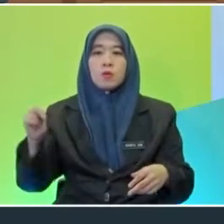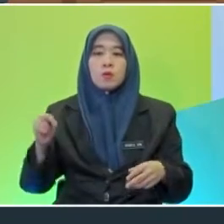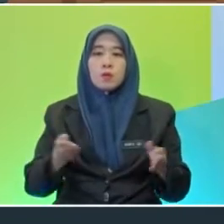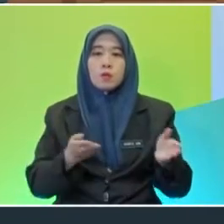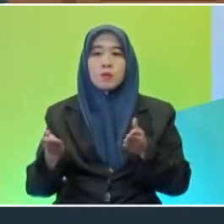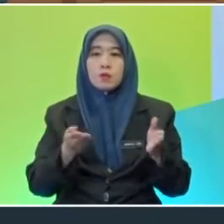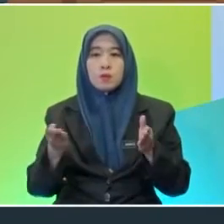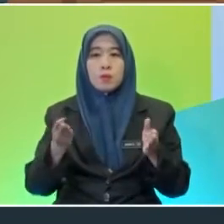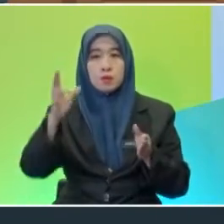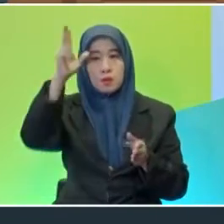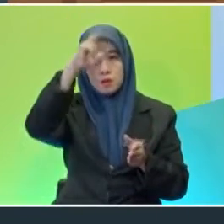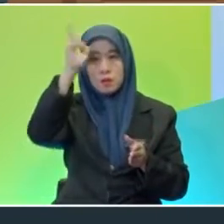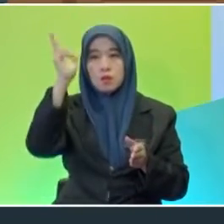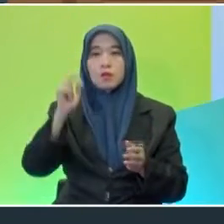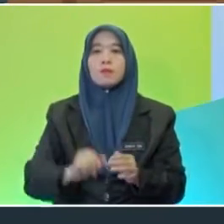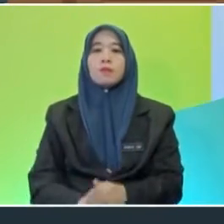kerajaan